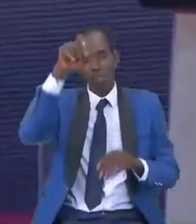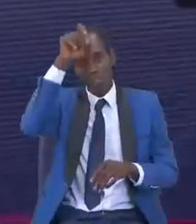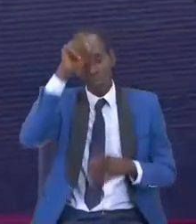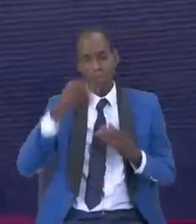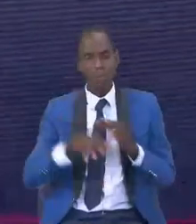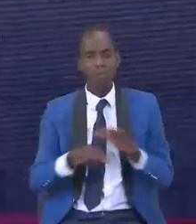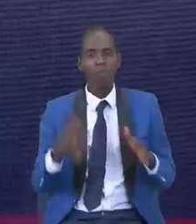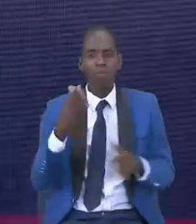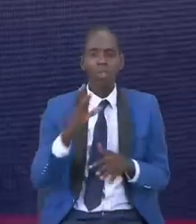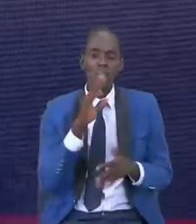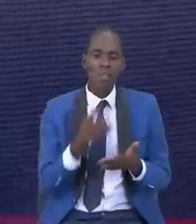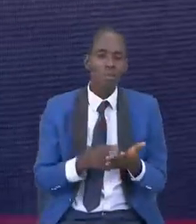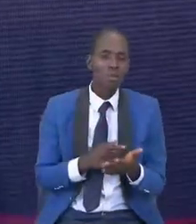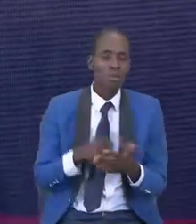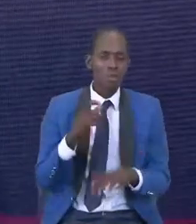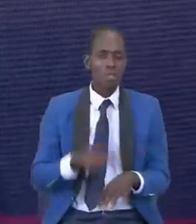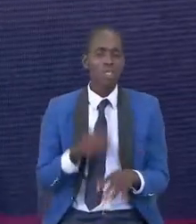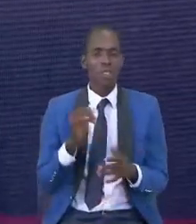à Nebuchadnezzar un croyant.